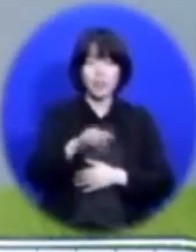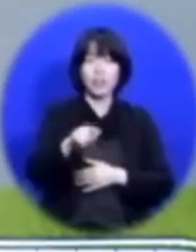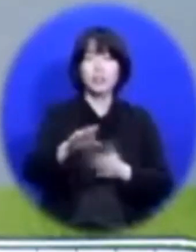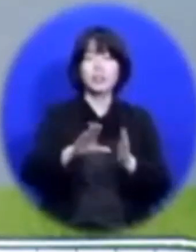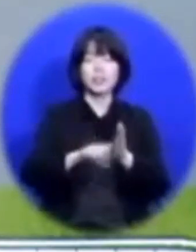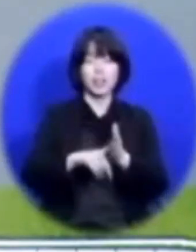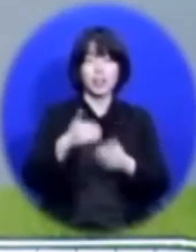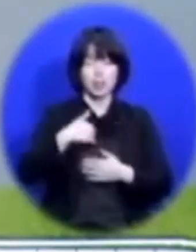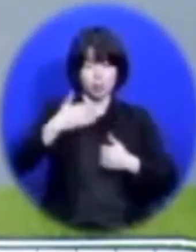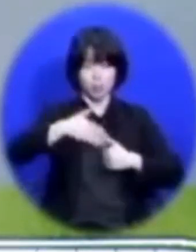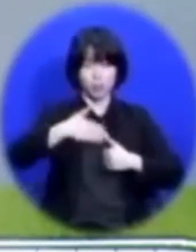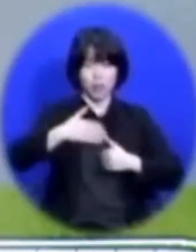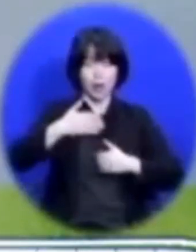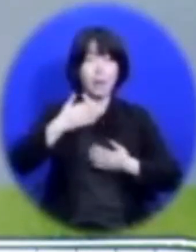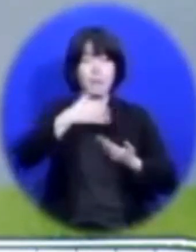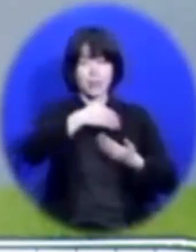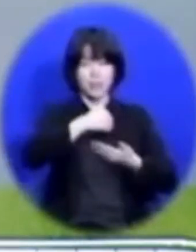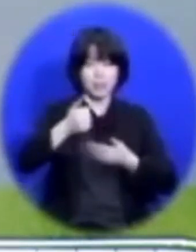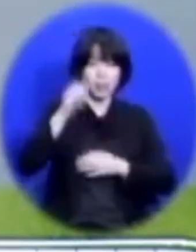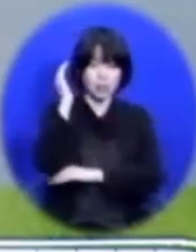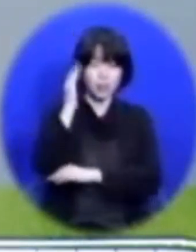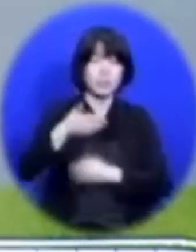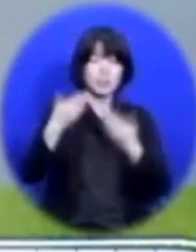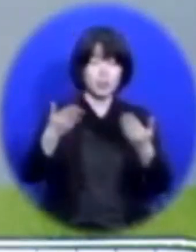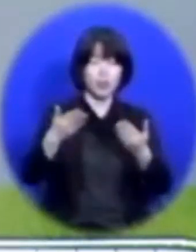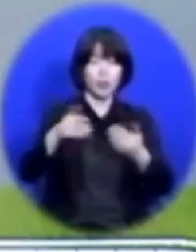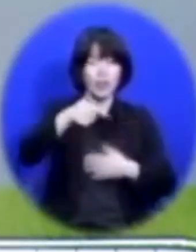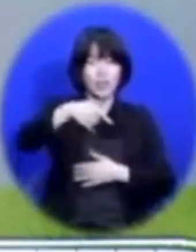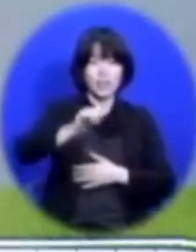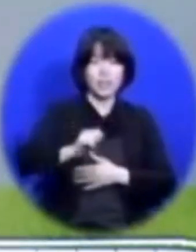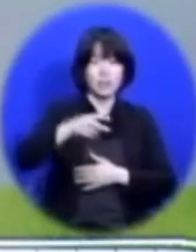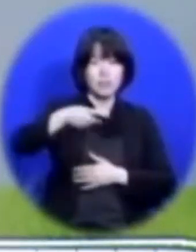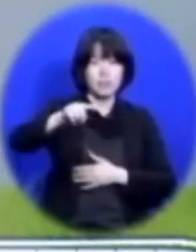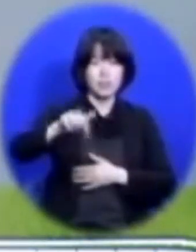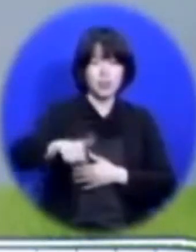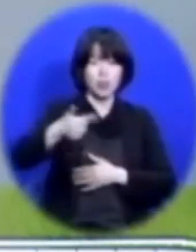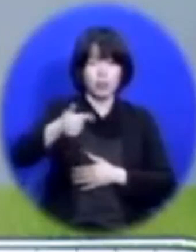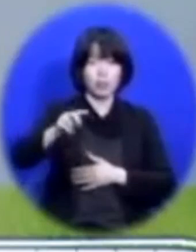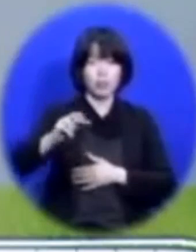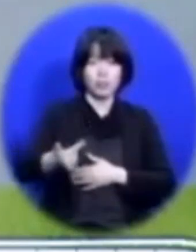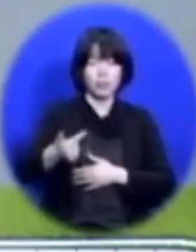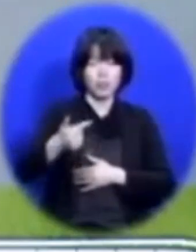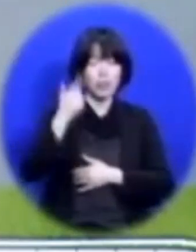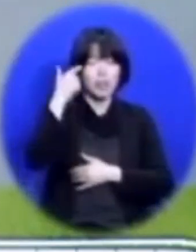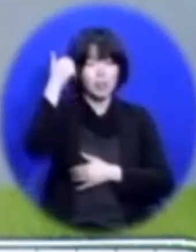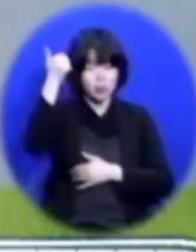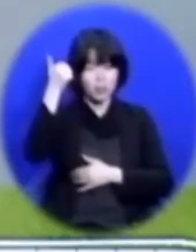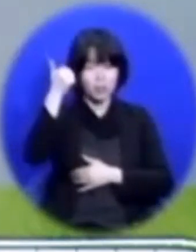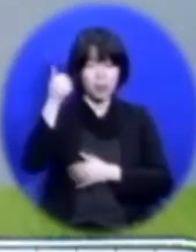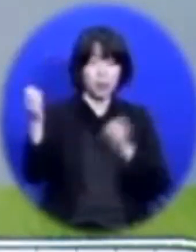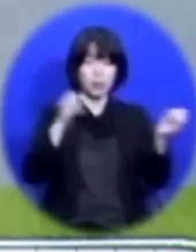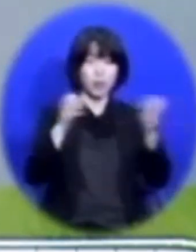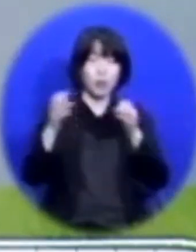집회를열고있었습니다. 담임목사김성년목사님과이야기를나누던중놀랐습니다 .